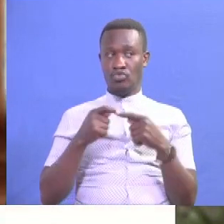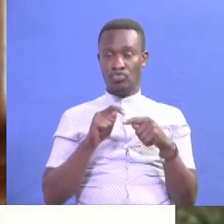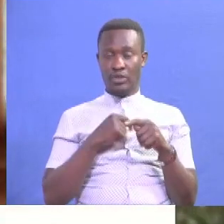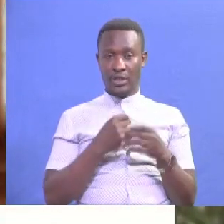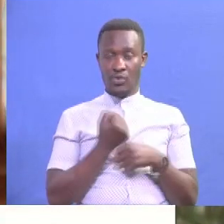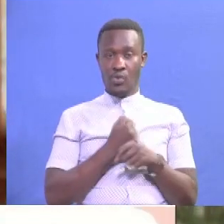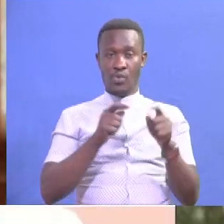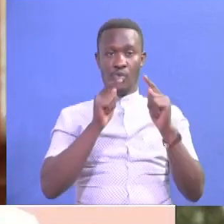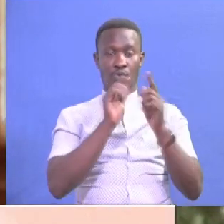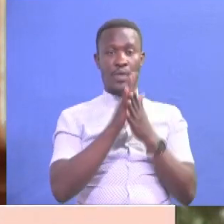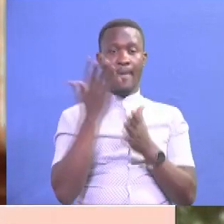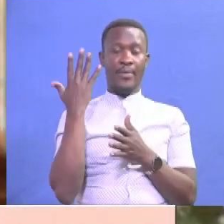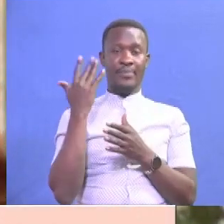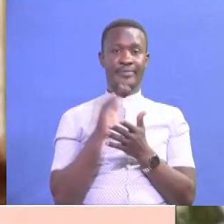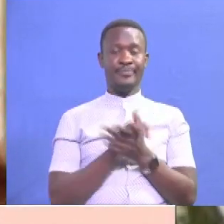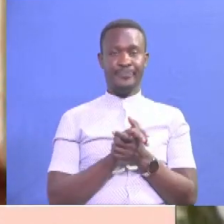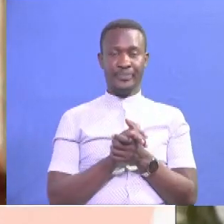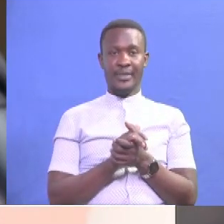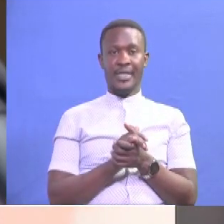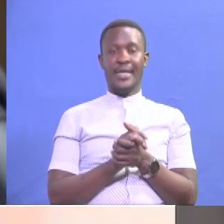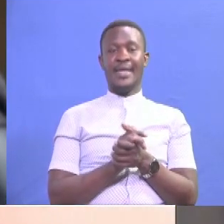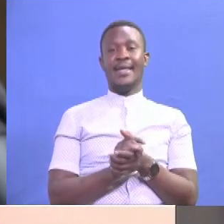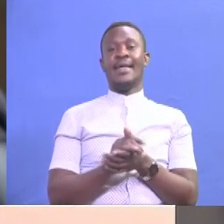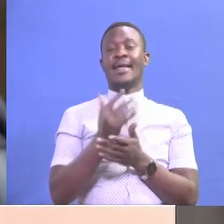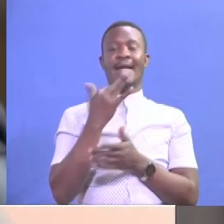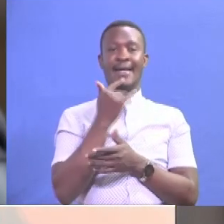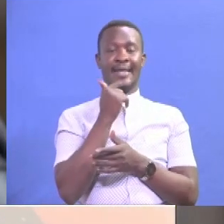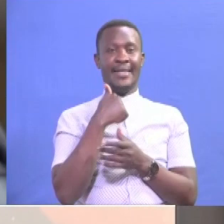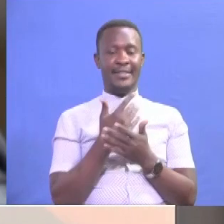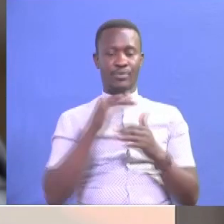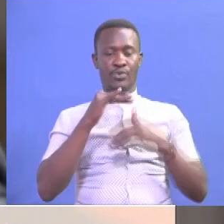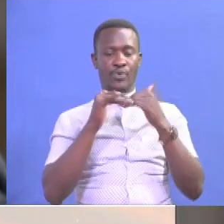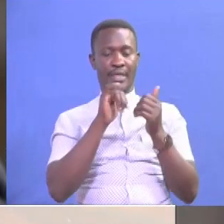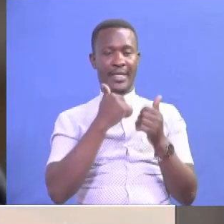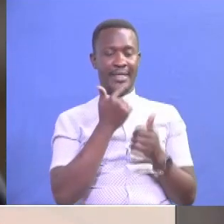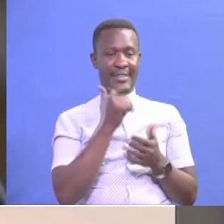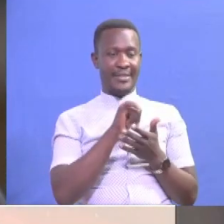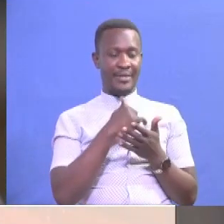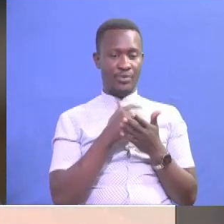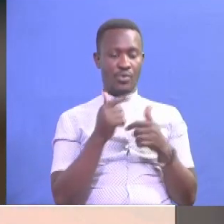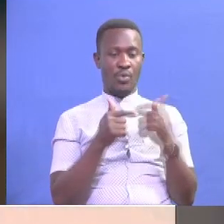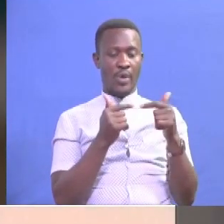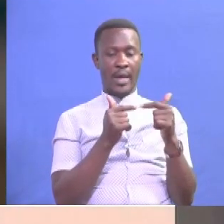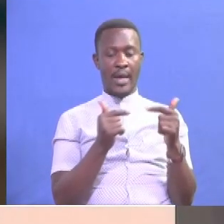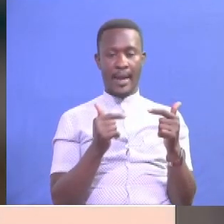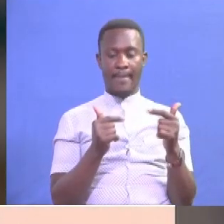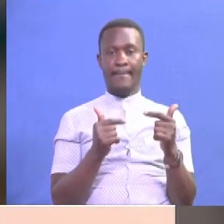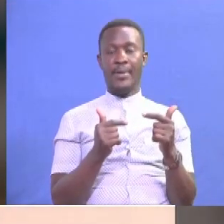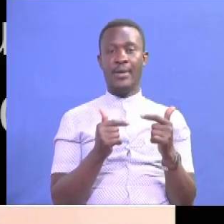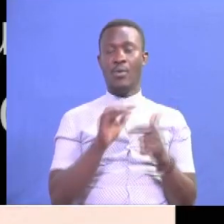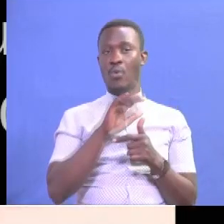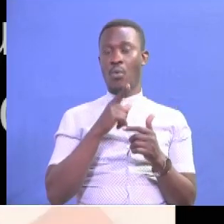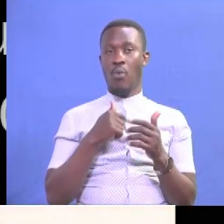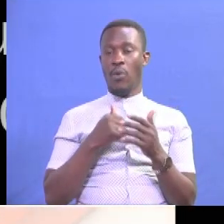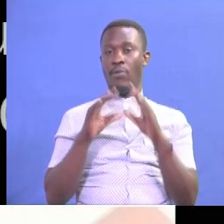na maandamano ya Juni. Aidha, Gachagua alisema ajutia hatua hiyo, akisema ni kukiuka kile yeye na